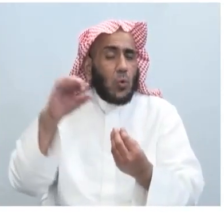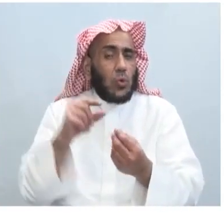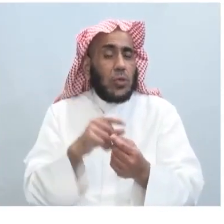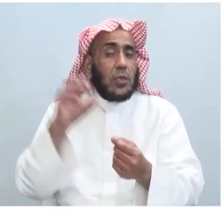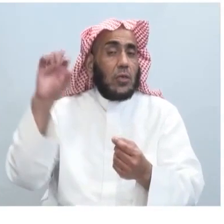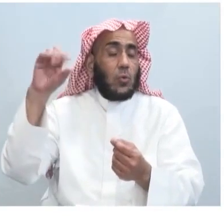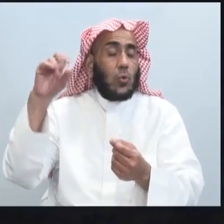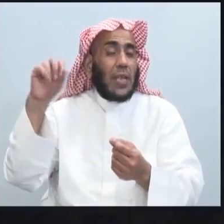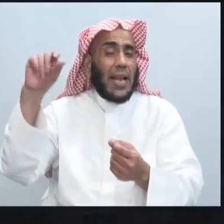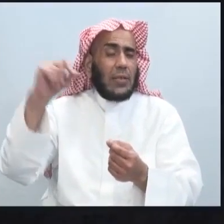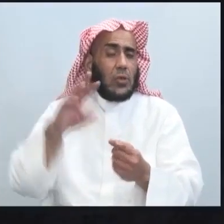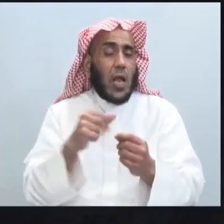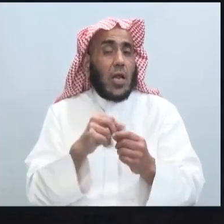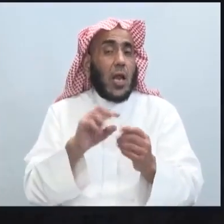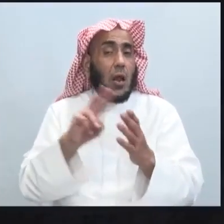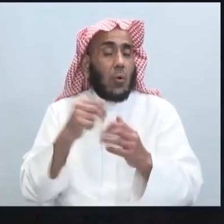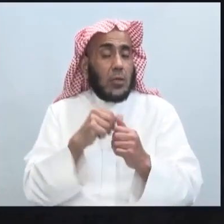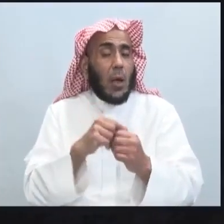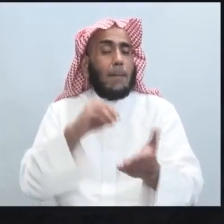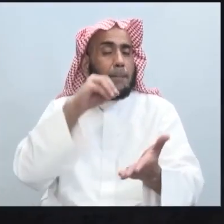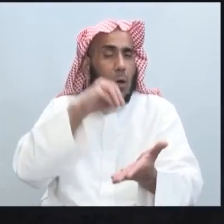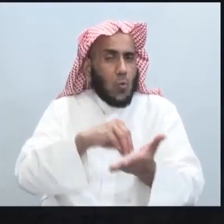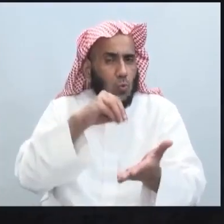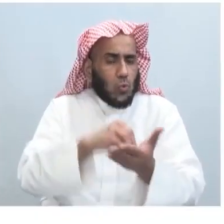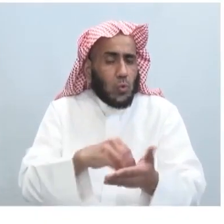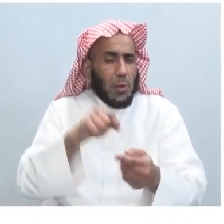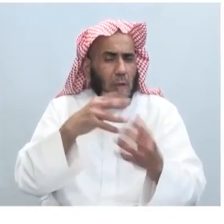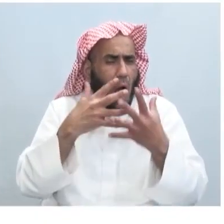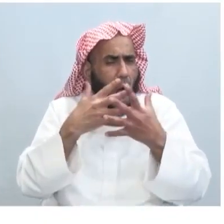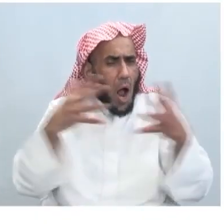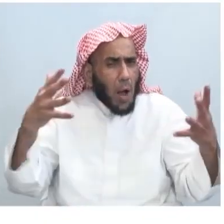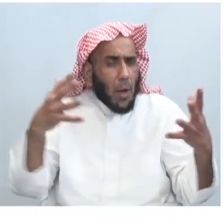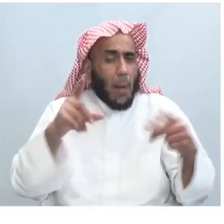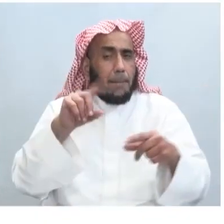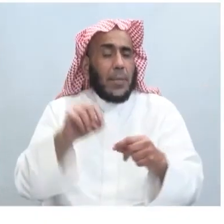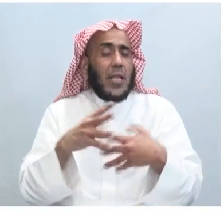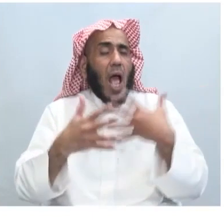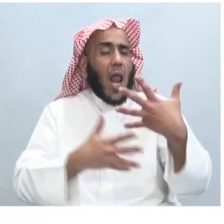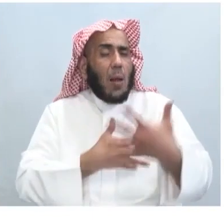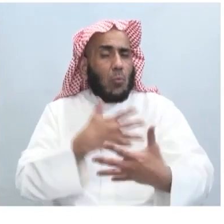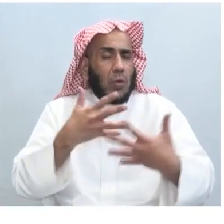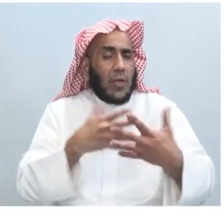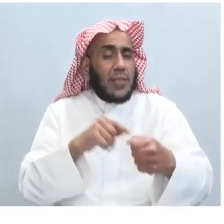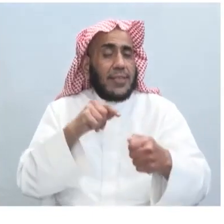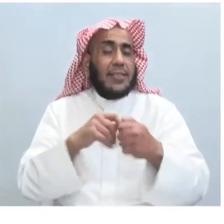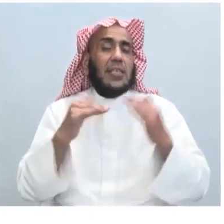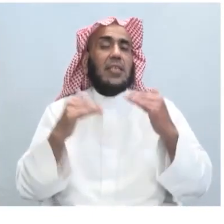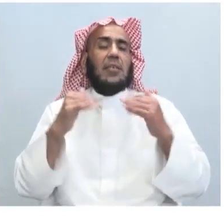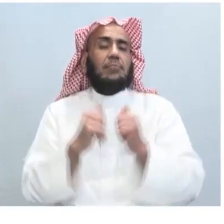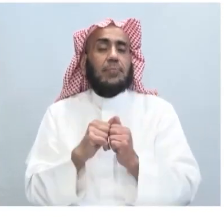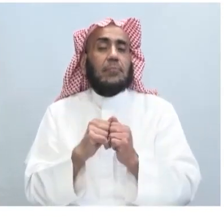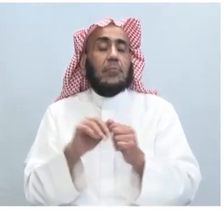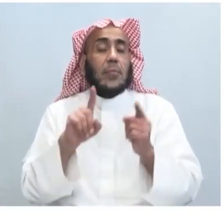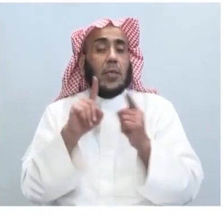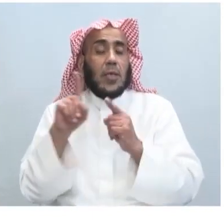الهيدروجين اي ان النواتج موجوده بكميات اكبر من المتفاعلات عند الاتزان